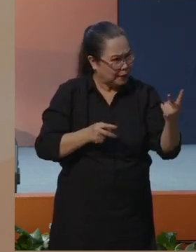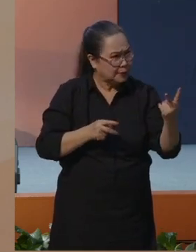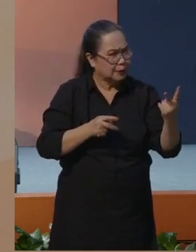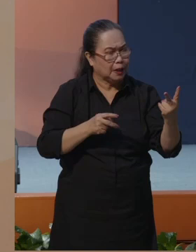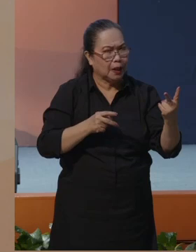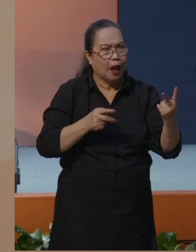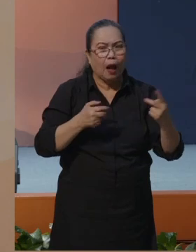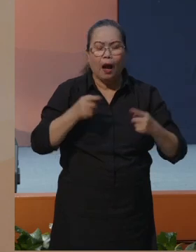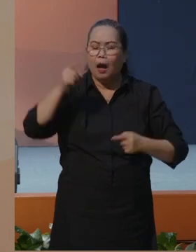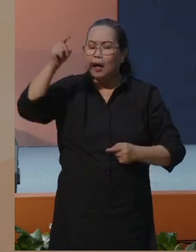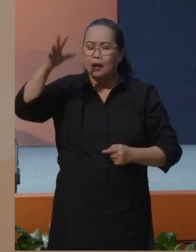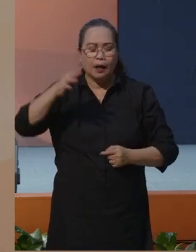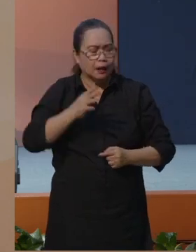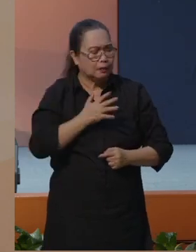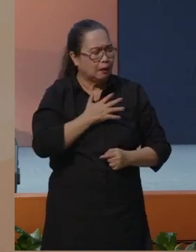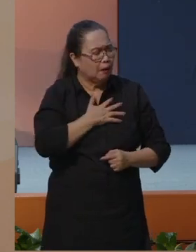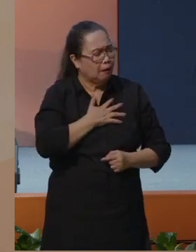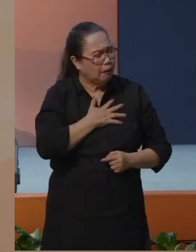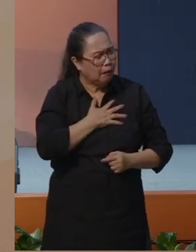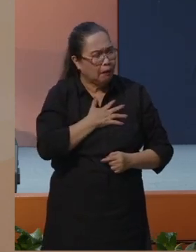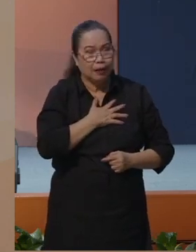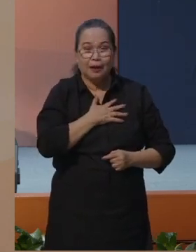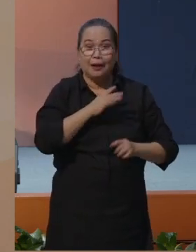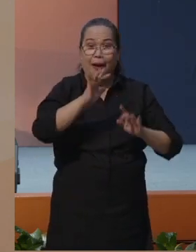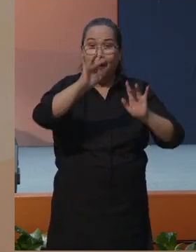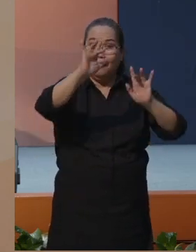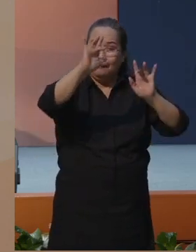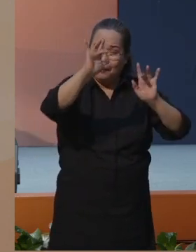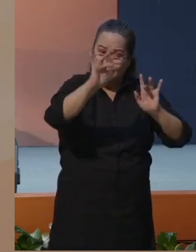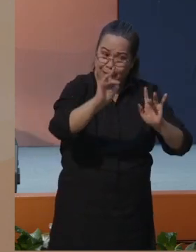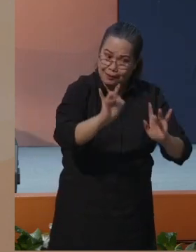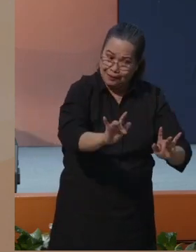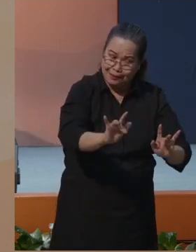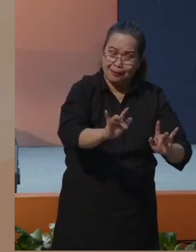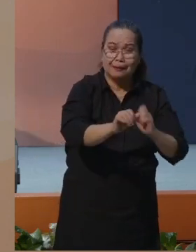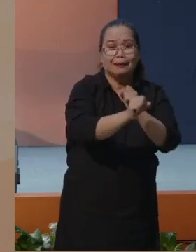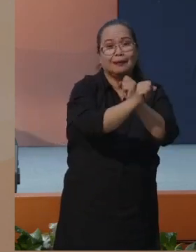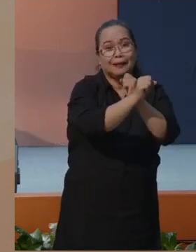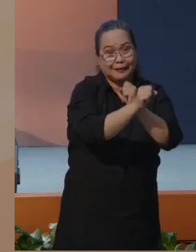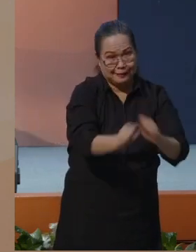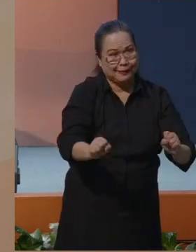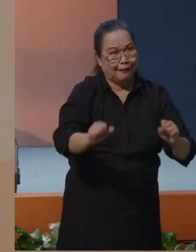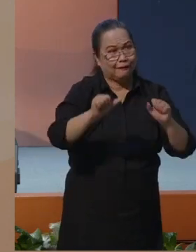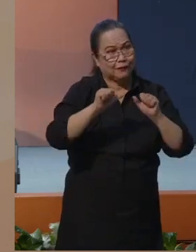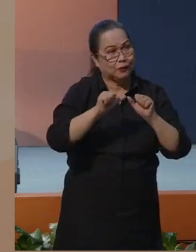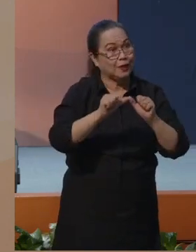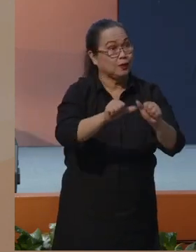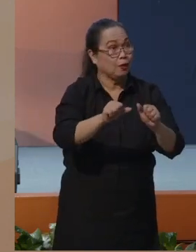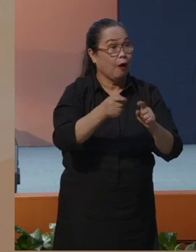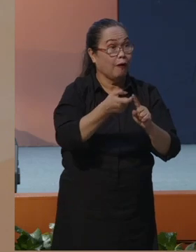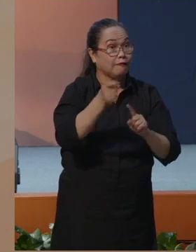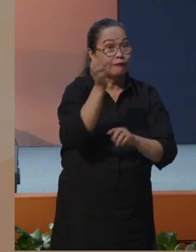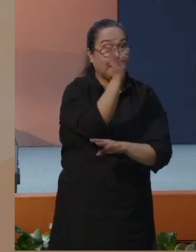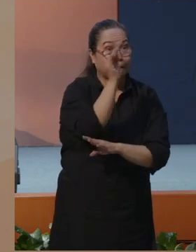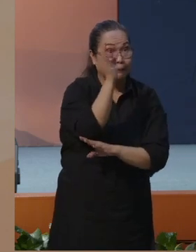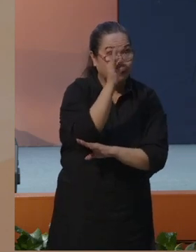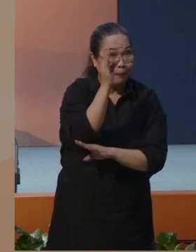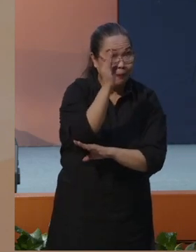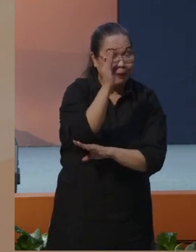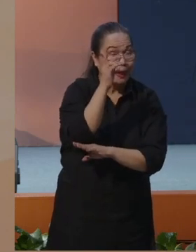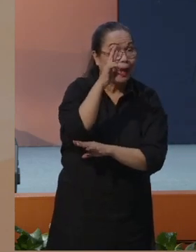kagandahang loob niya at ang grasya ng kanyang pagliligtas. Magmula kay Rahab, hanggang sa